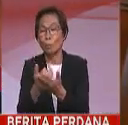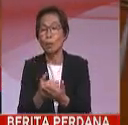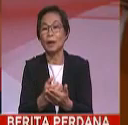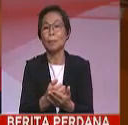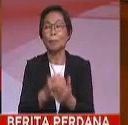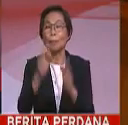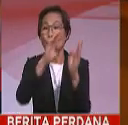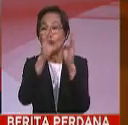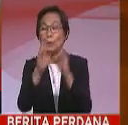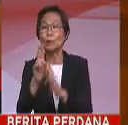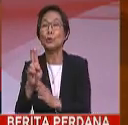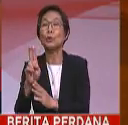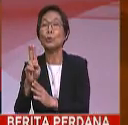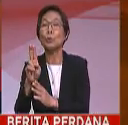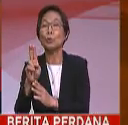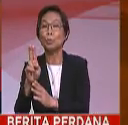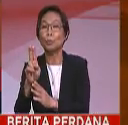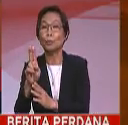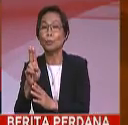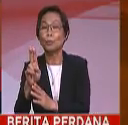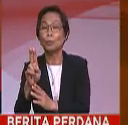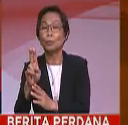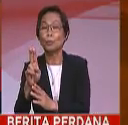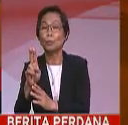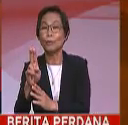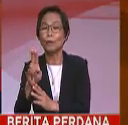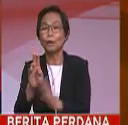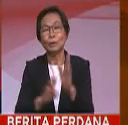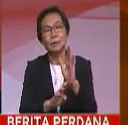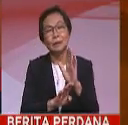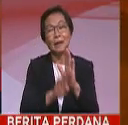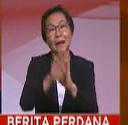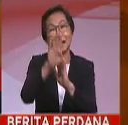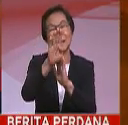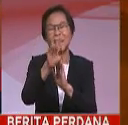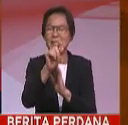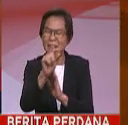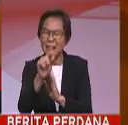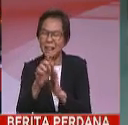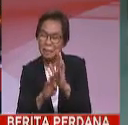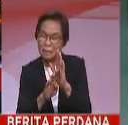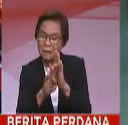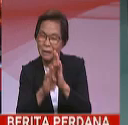itu, iaitu meneruskan kenaikan walaupun ada sedikit